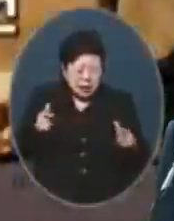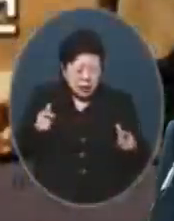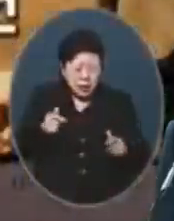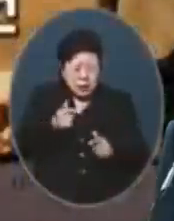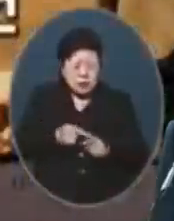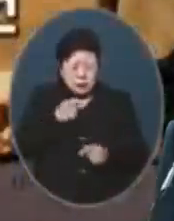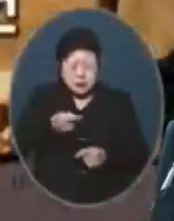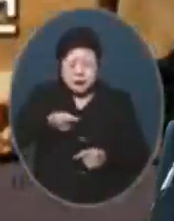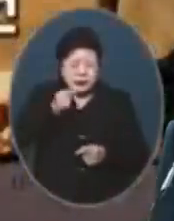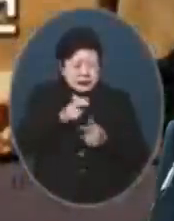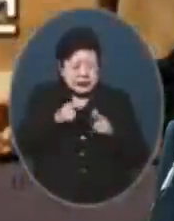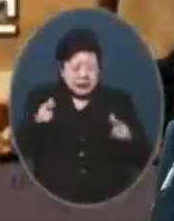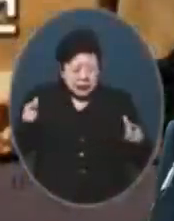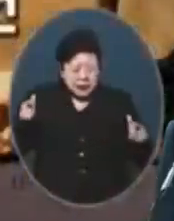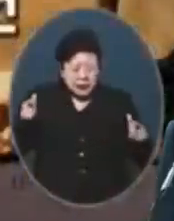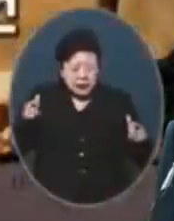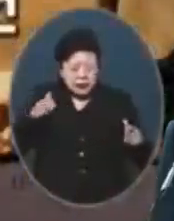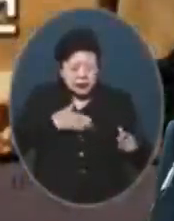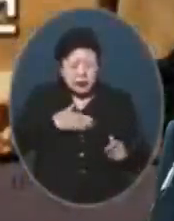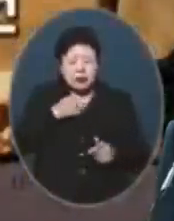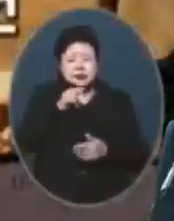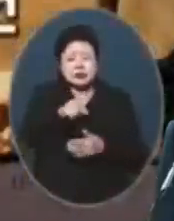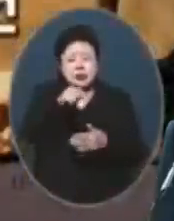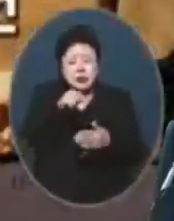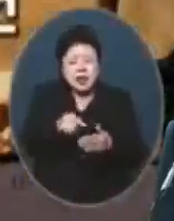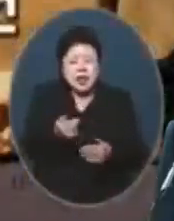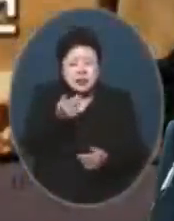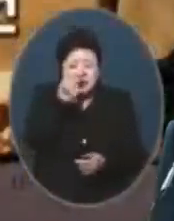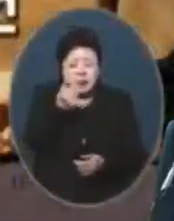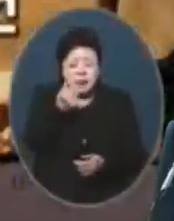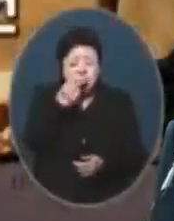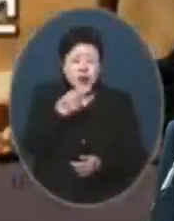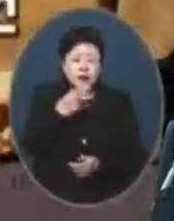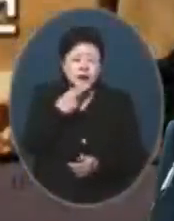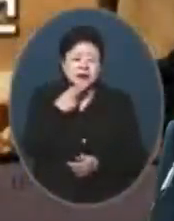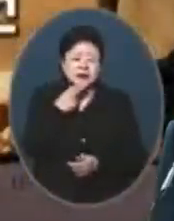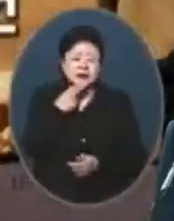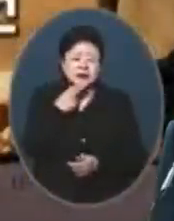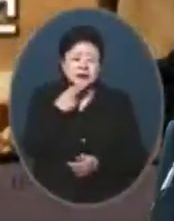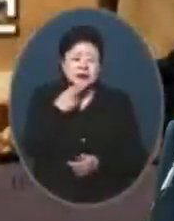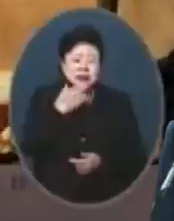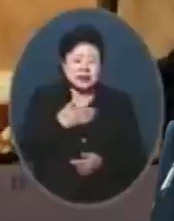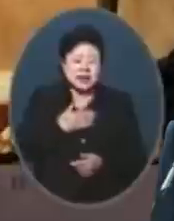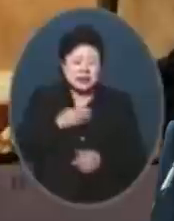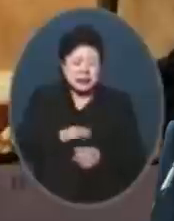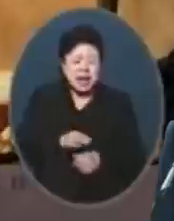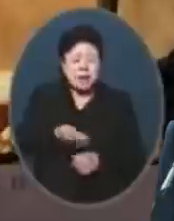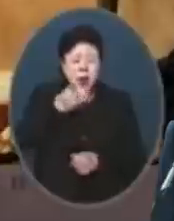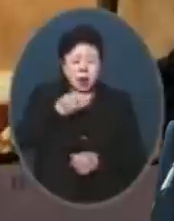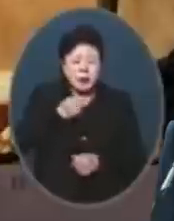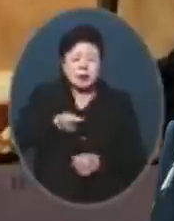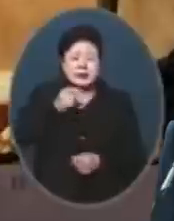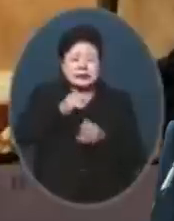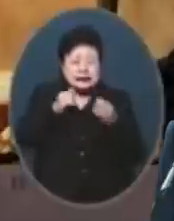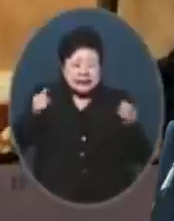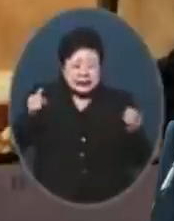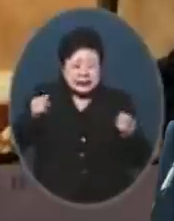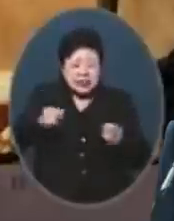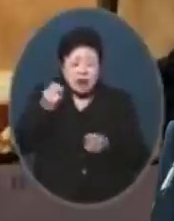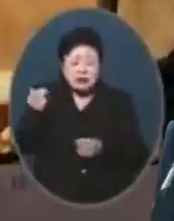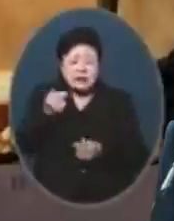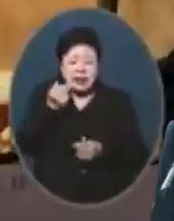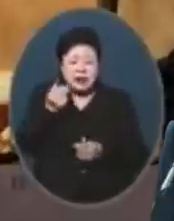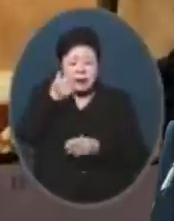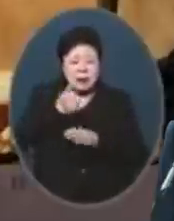인자의 피를 마시지 아니하면 너희 속에 생명이 없느니라. 내 살을 먹고 내 피를 마시는 자는